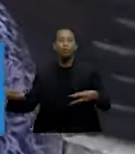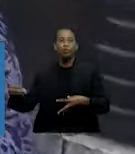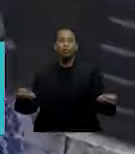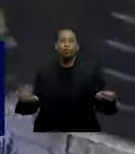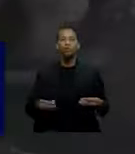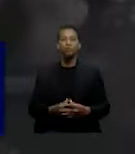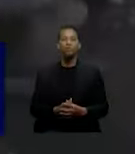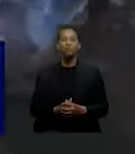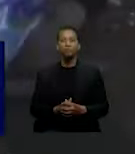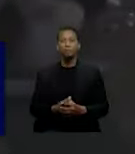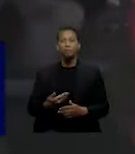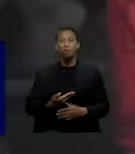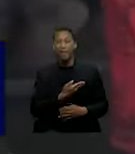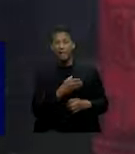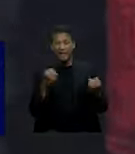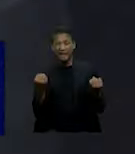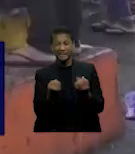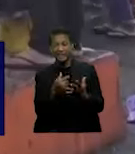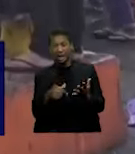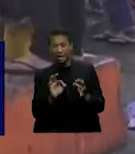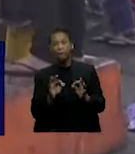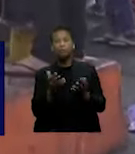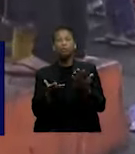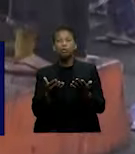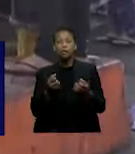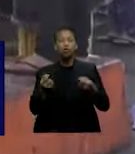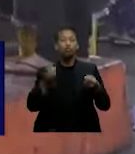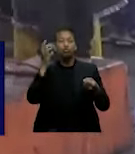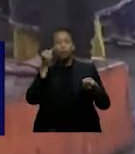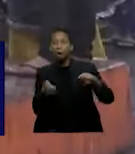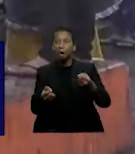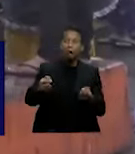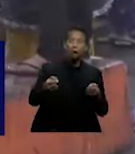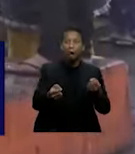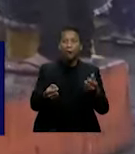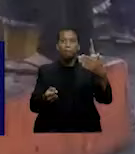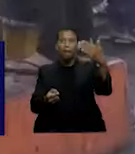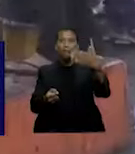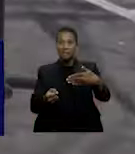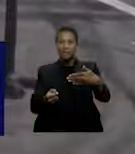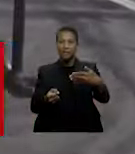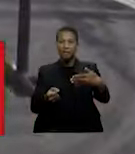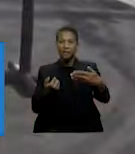Tak ada korban dalam kecelakaan ini, diduga pengemudi hilang kendali hingga menabrak pembatas jalan dan pintu serta